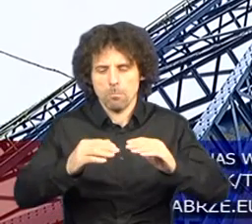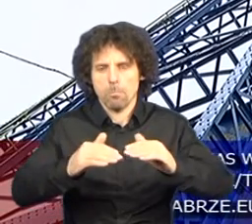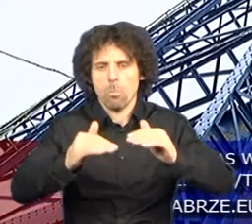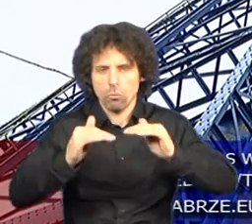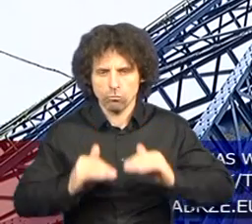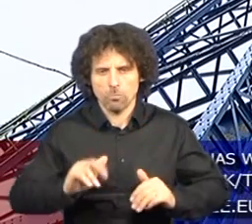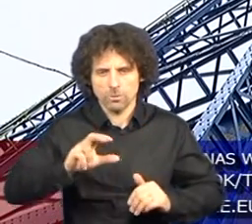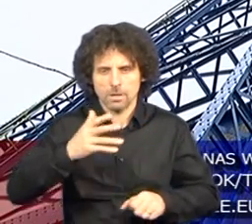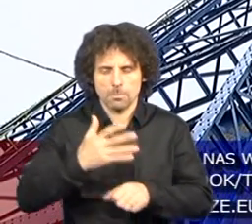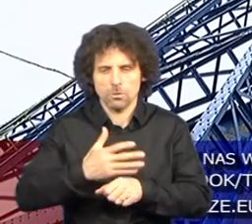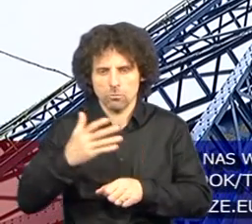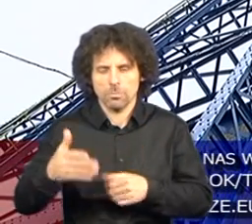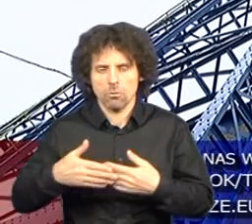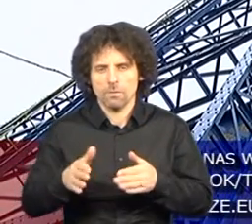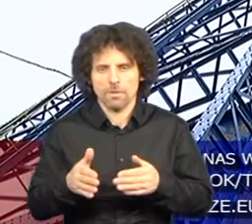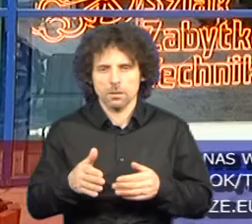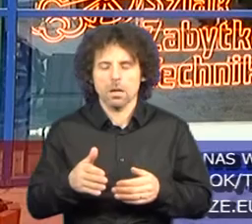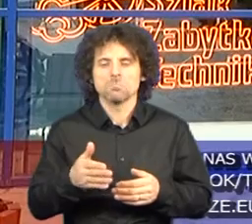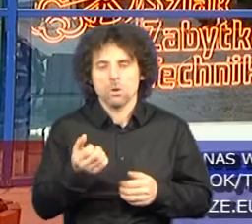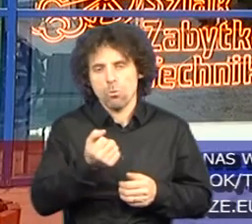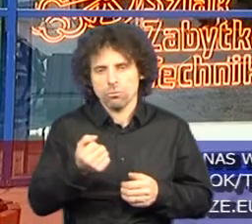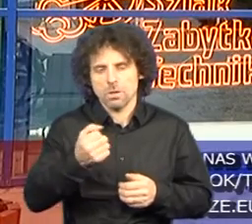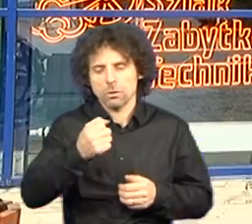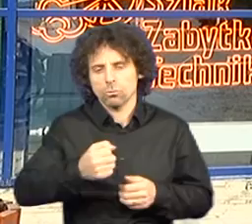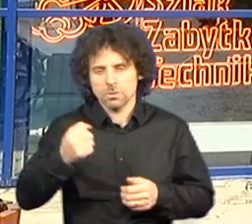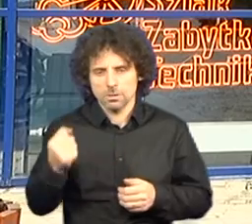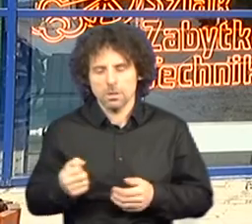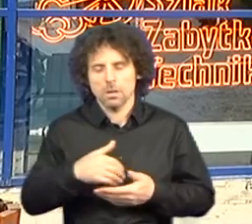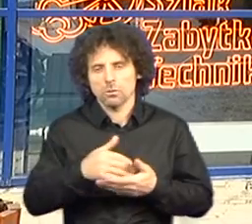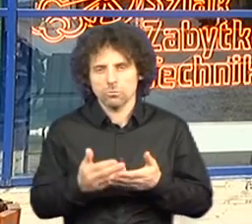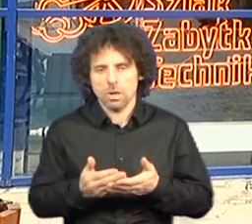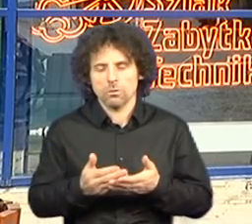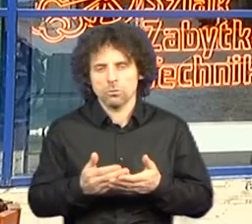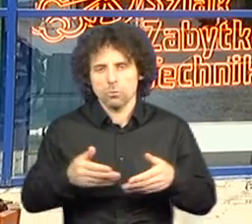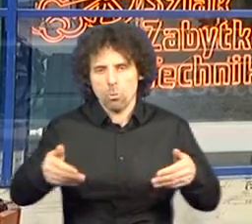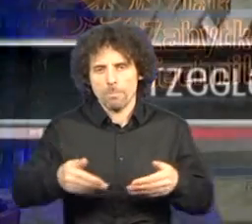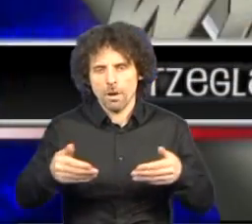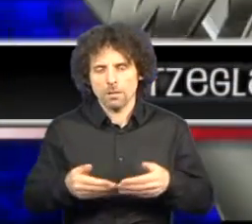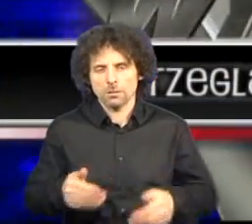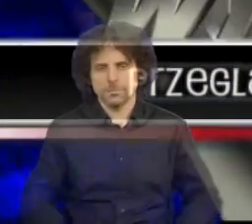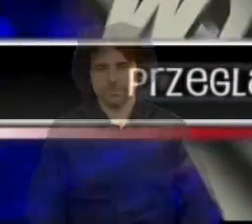355 połączono z oddaniem do użytku turystów z modernizowanej części naziemnej kopalni.